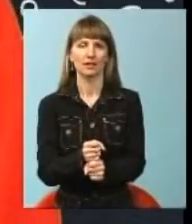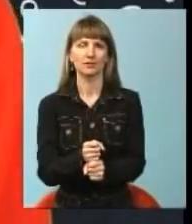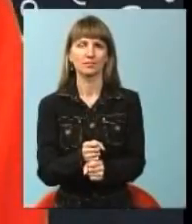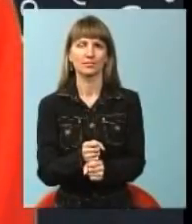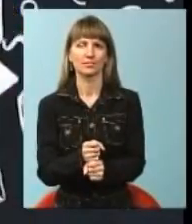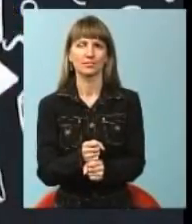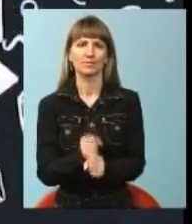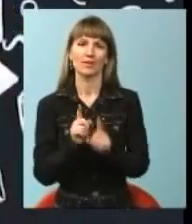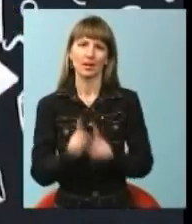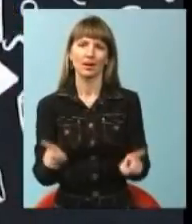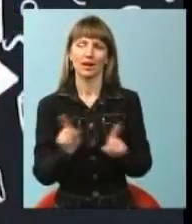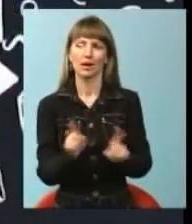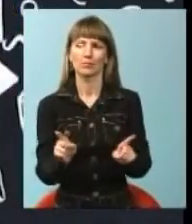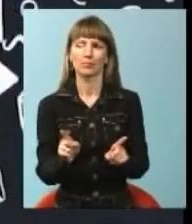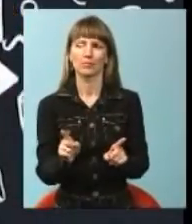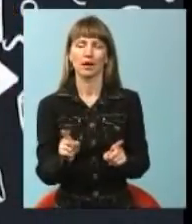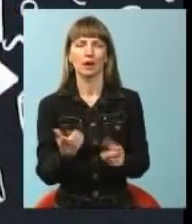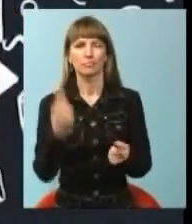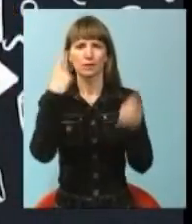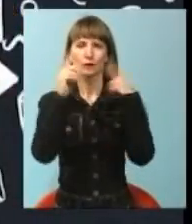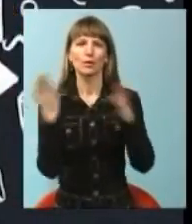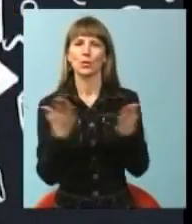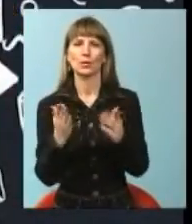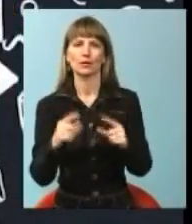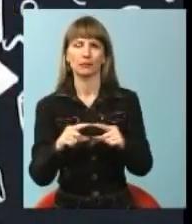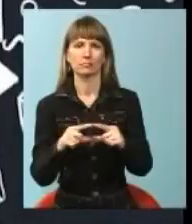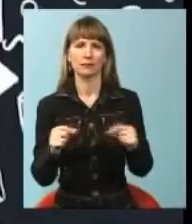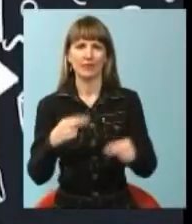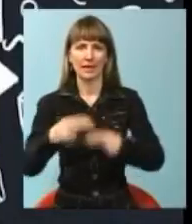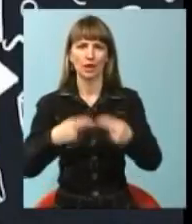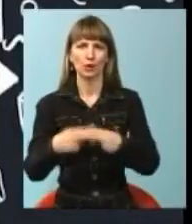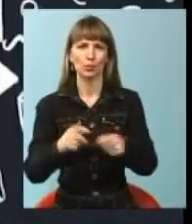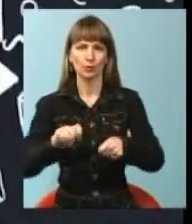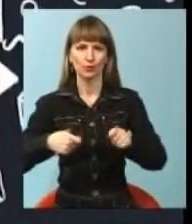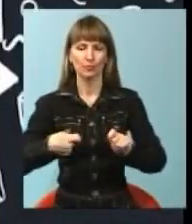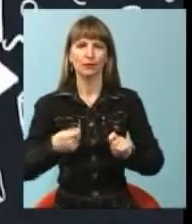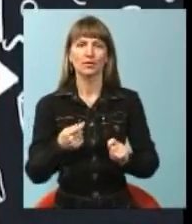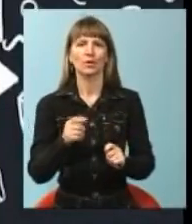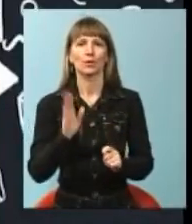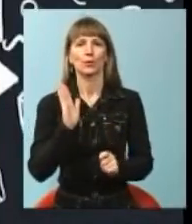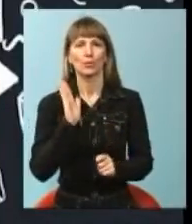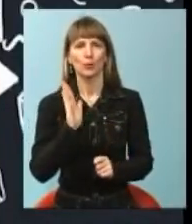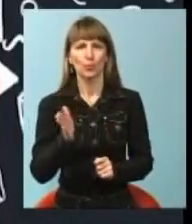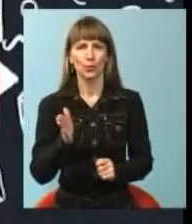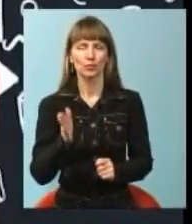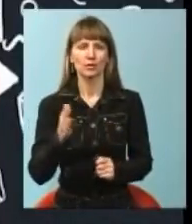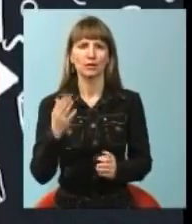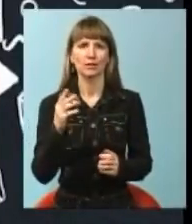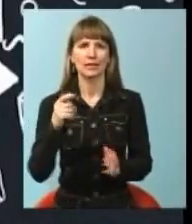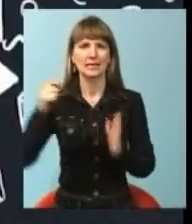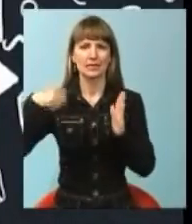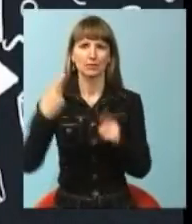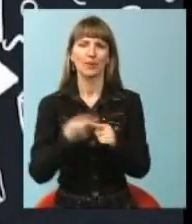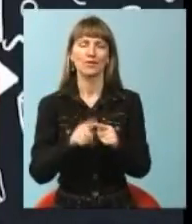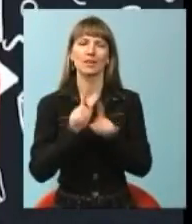делать рекламу. Этикетку придумывает, которая думает, будет сниматься в этой рекламе, к